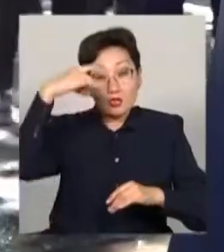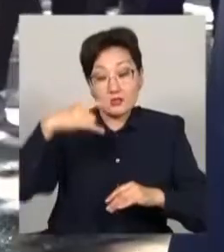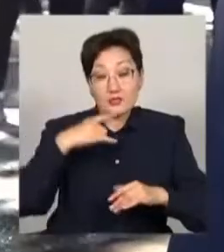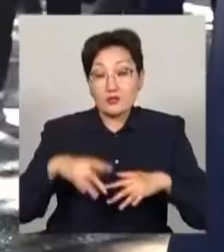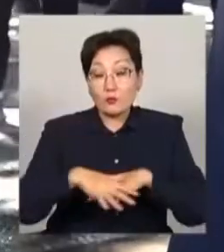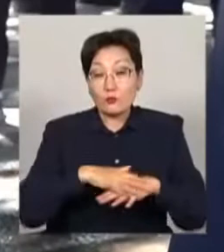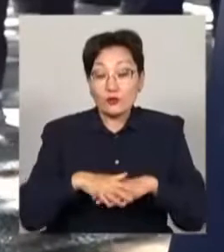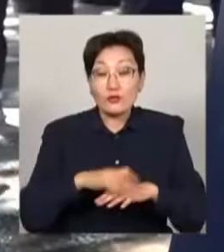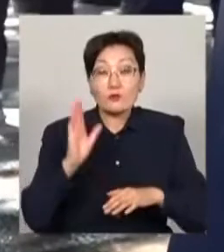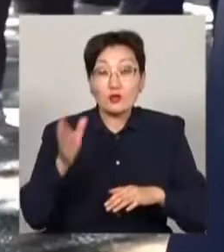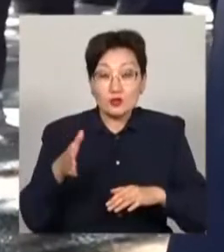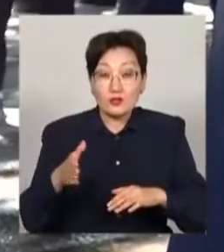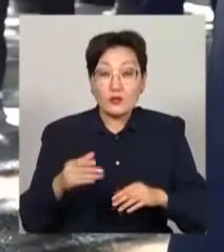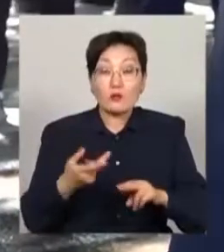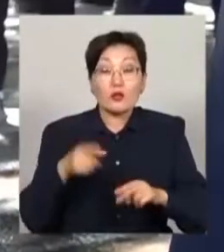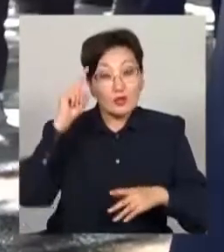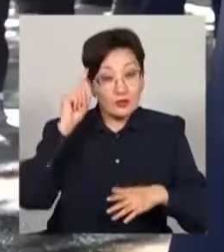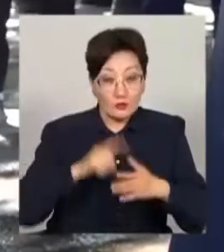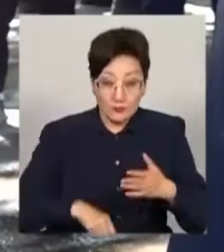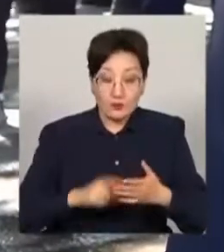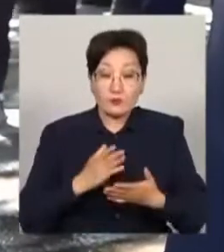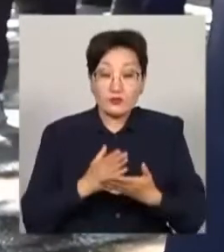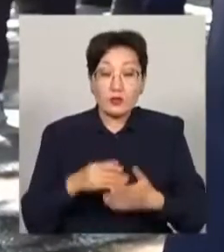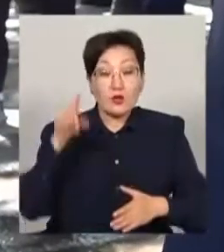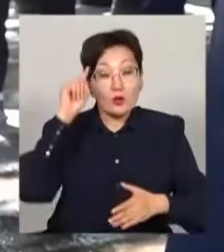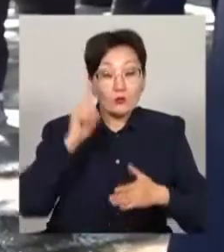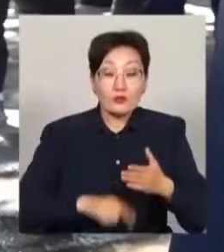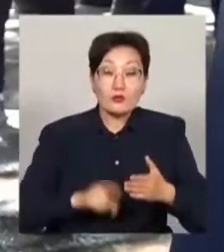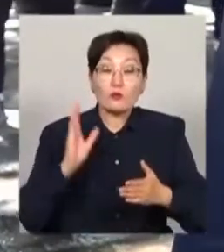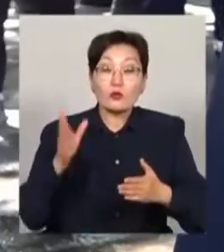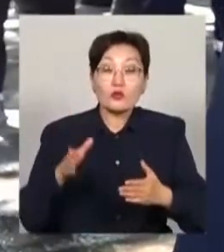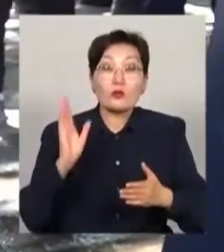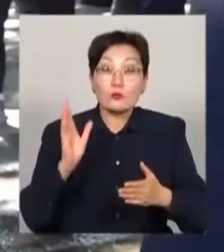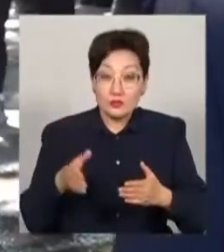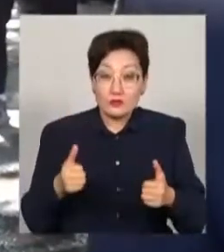бәрі үміт қойып отыр. Үмітімізге сенеміз, үмітің болашағы жақсы болады деп ойлаймыз.